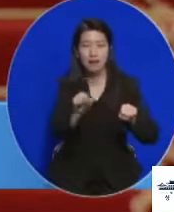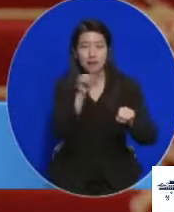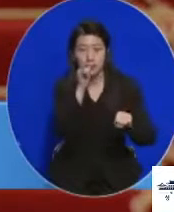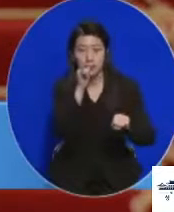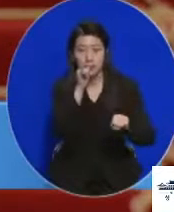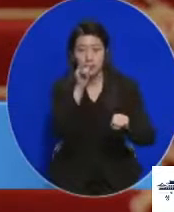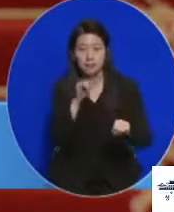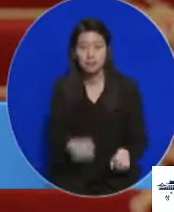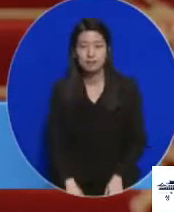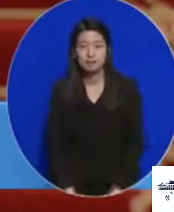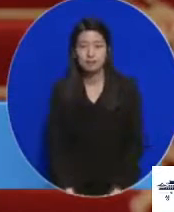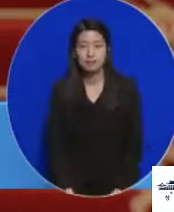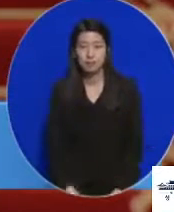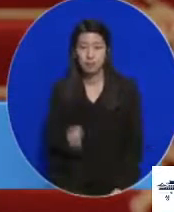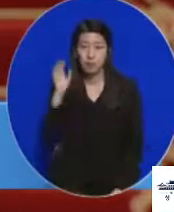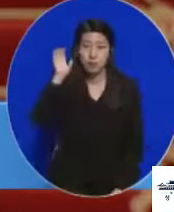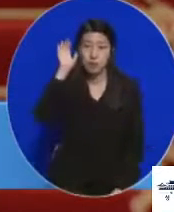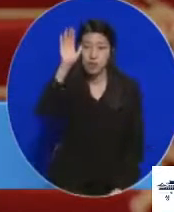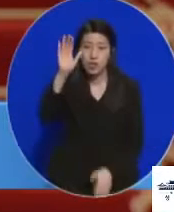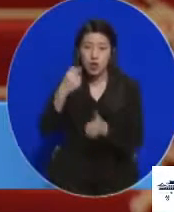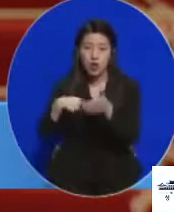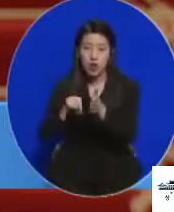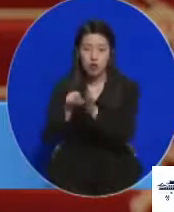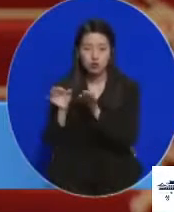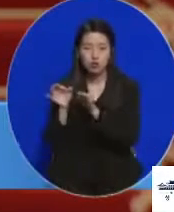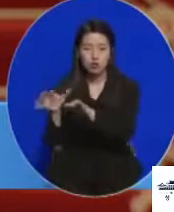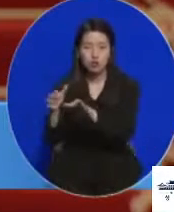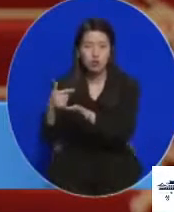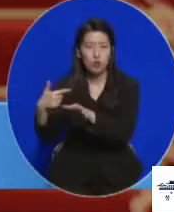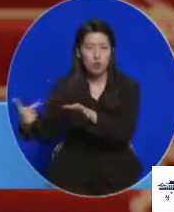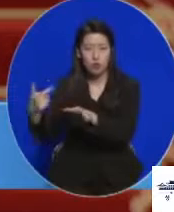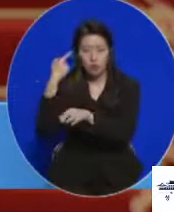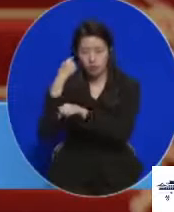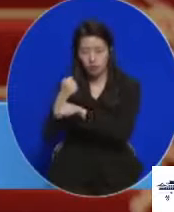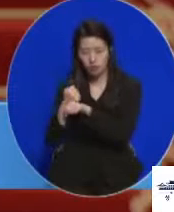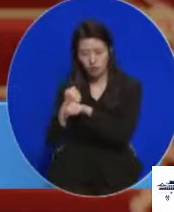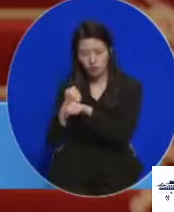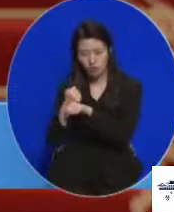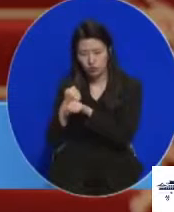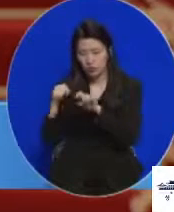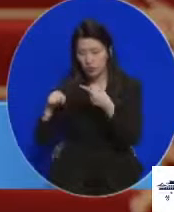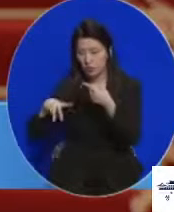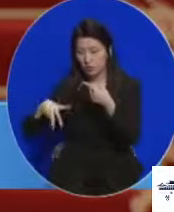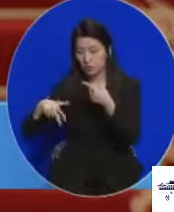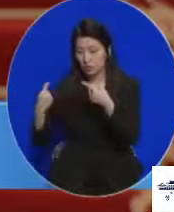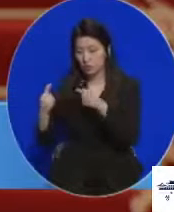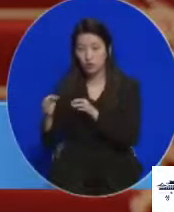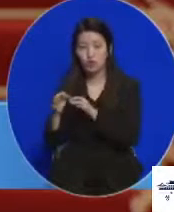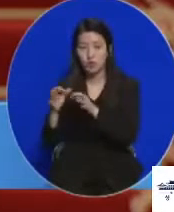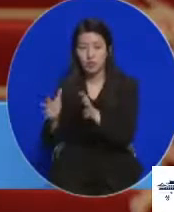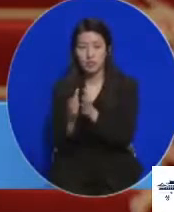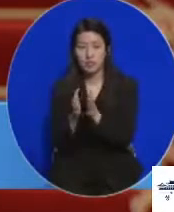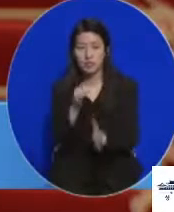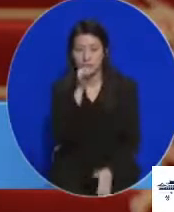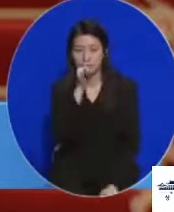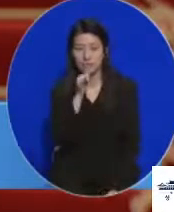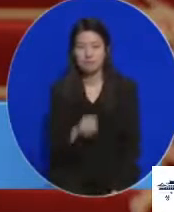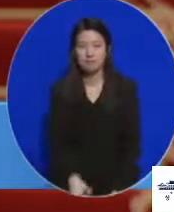미래에 대한 투자도 꾸준히 늘고 있습니다 연구개발투자 백종원 시대가 열렸습니다